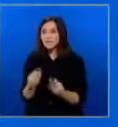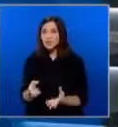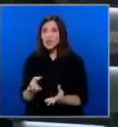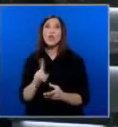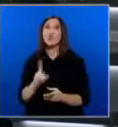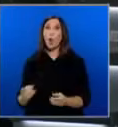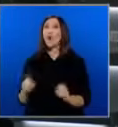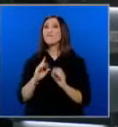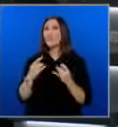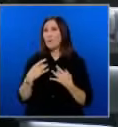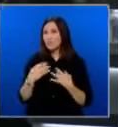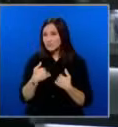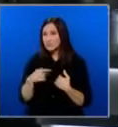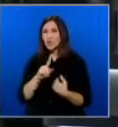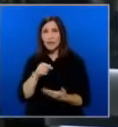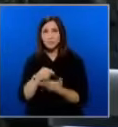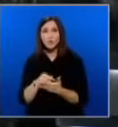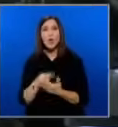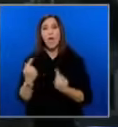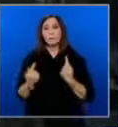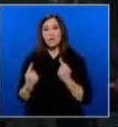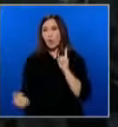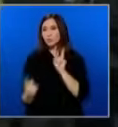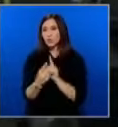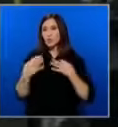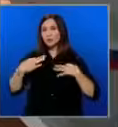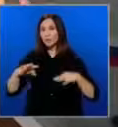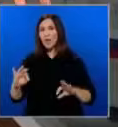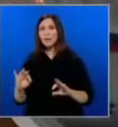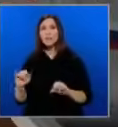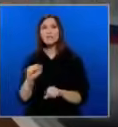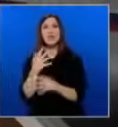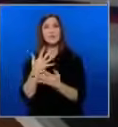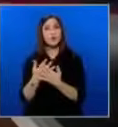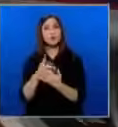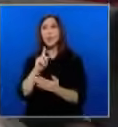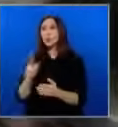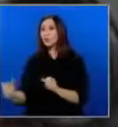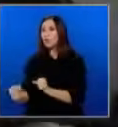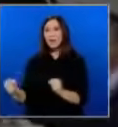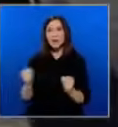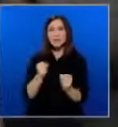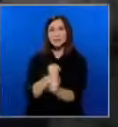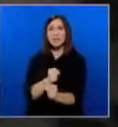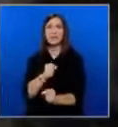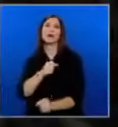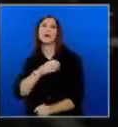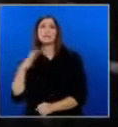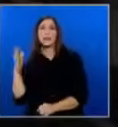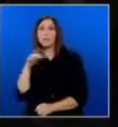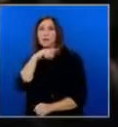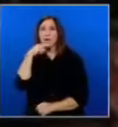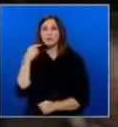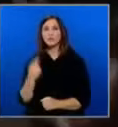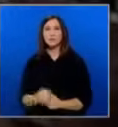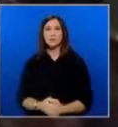плащал. Емоционално посрещане на освободените затворници, които си размениха Западът и Русия.